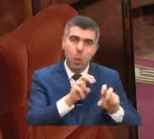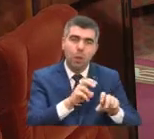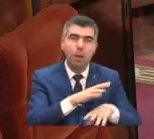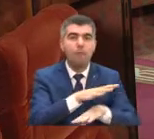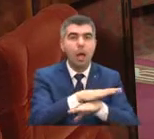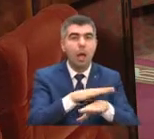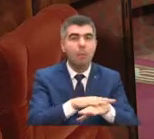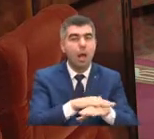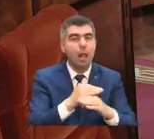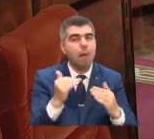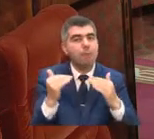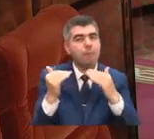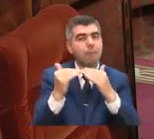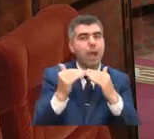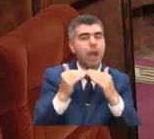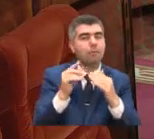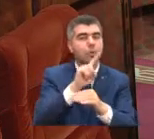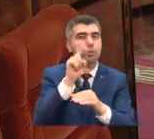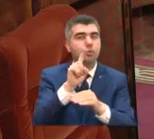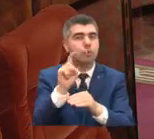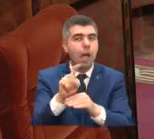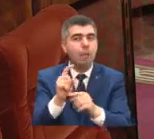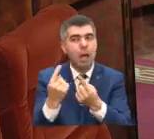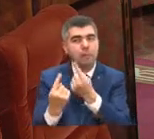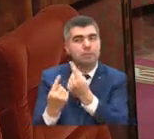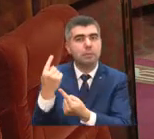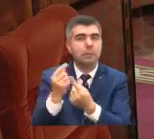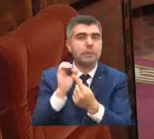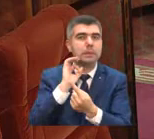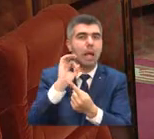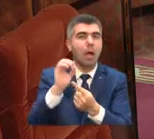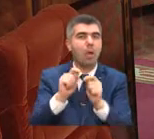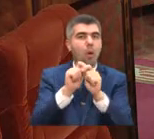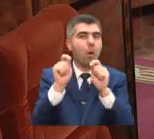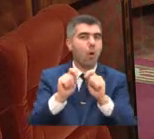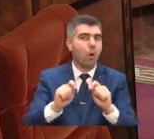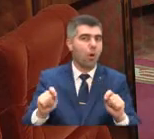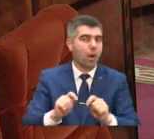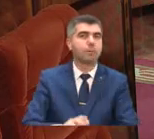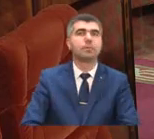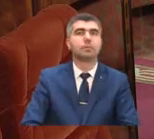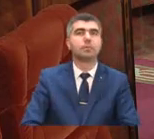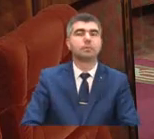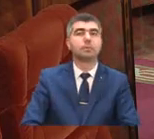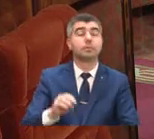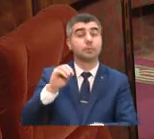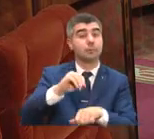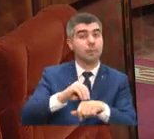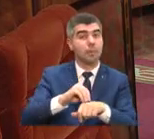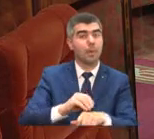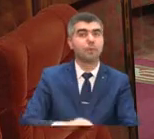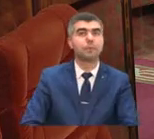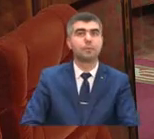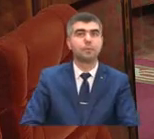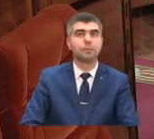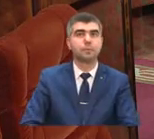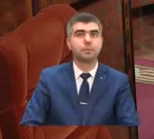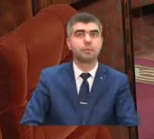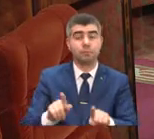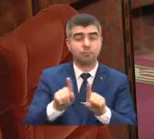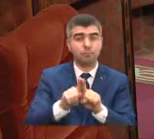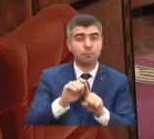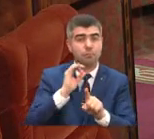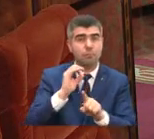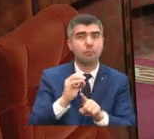اتفاق بين الجماعة الترابية والجهة. هذا ما كيمنعش في المسائل اللي هي منظمة في